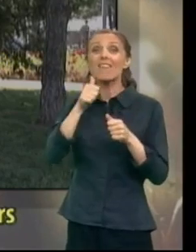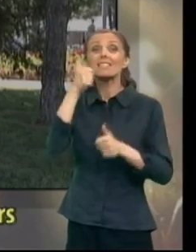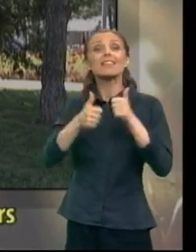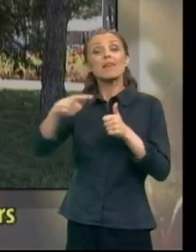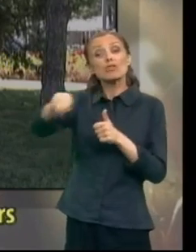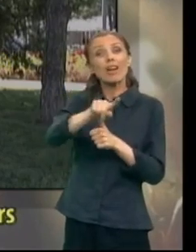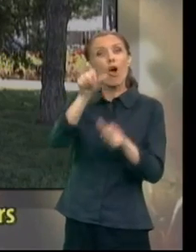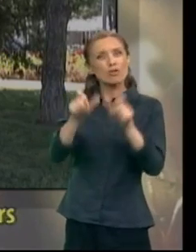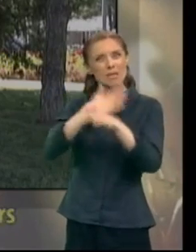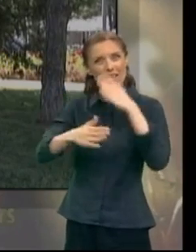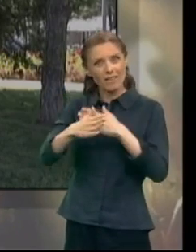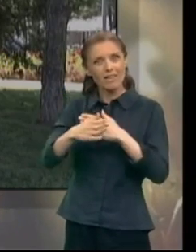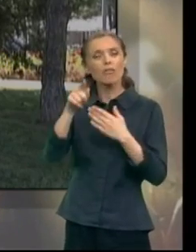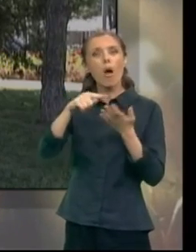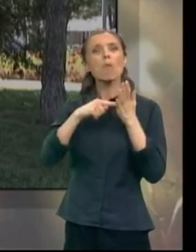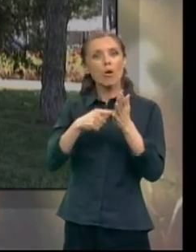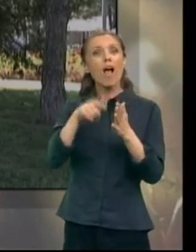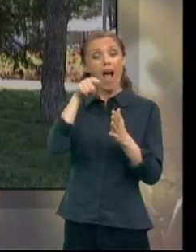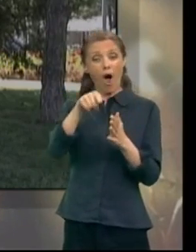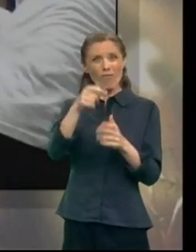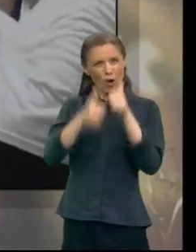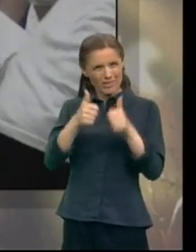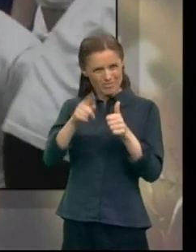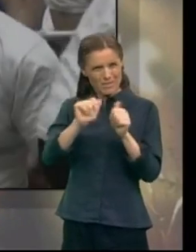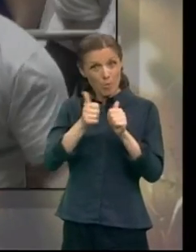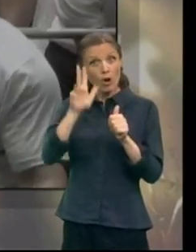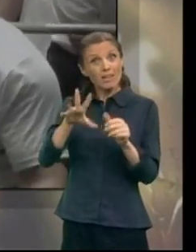pokazali pun potencijal ove paraolimpijske discipline.